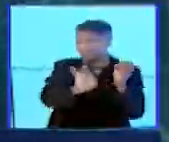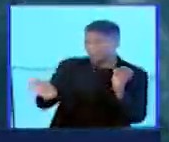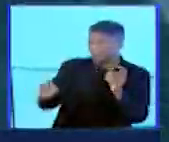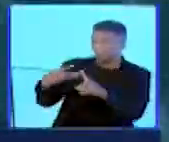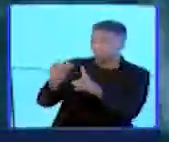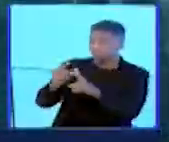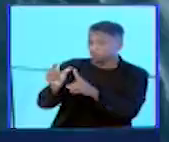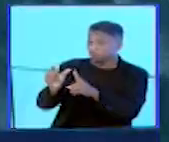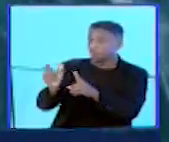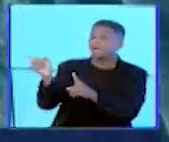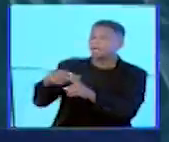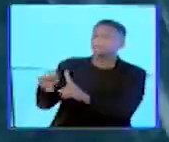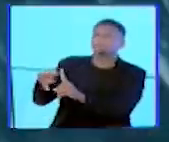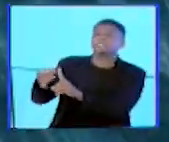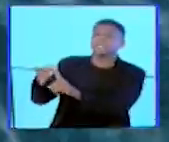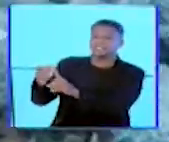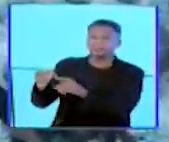Pura aman untuk lingkungan.